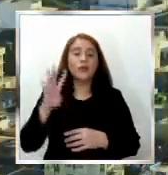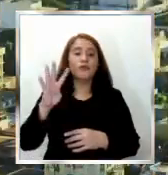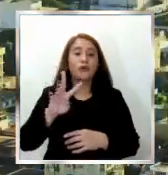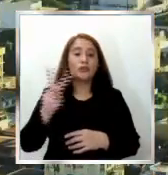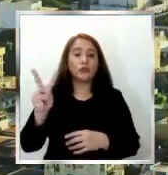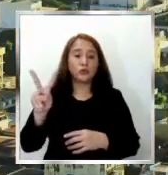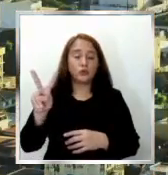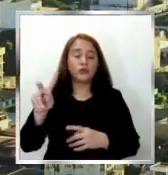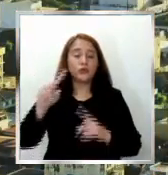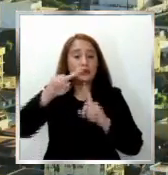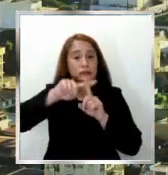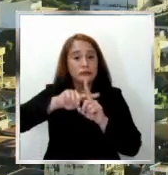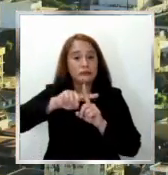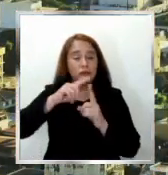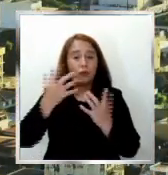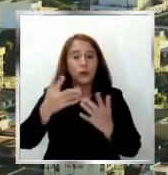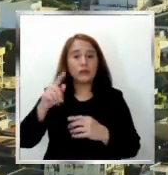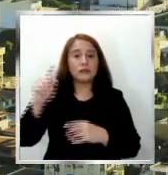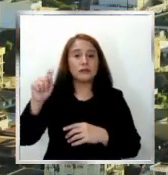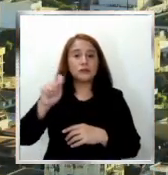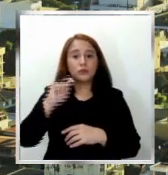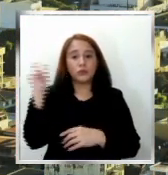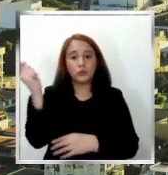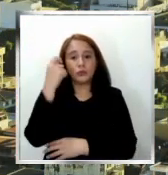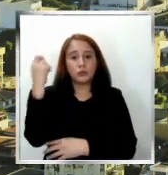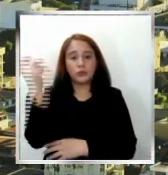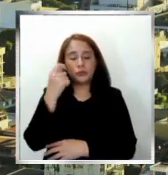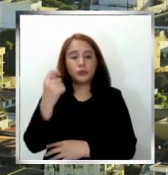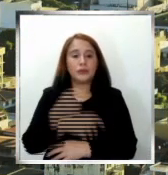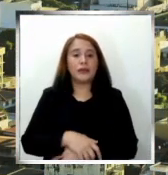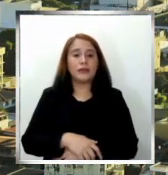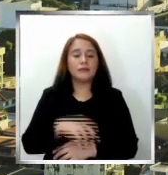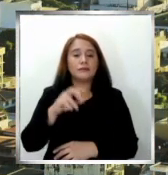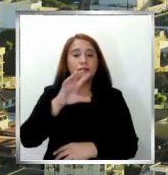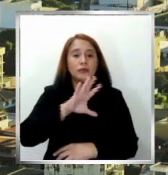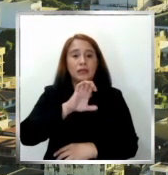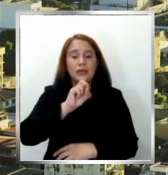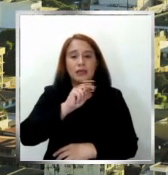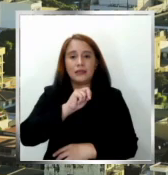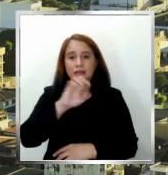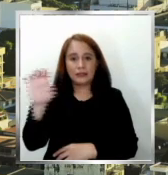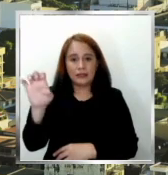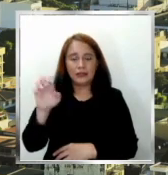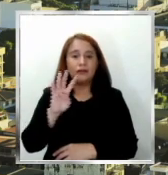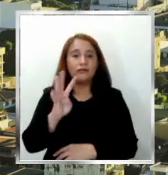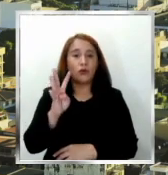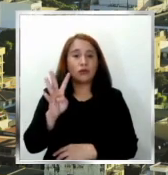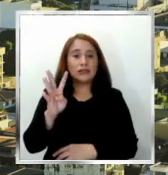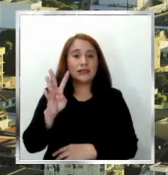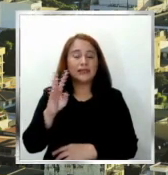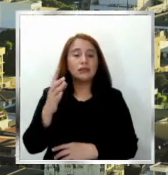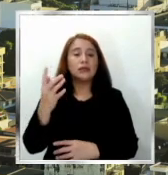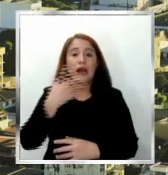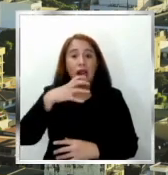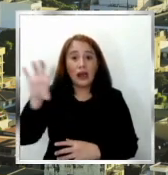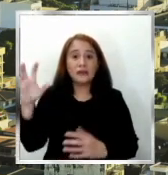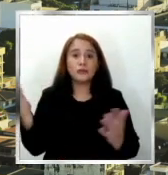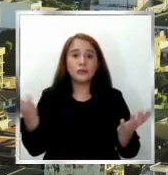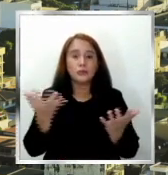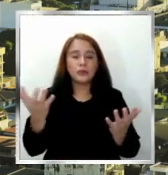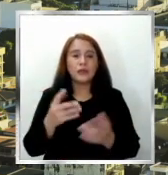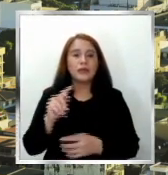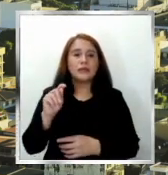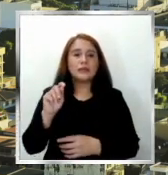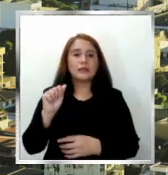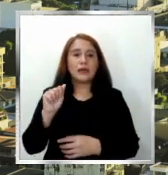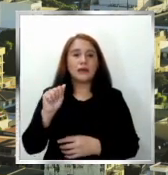po sa Tuguegarao City, Cagayan at Cabanatuan, Nueva Ecija. 40 degrees Celsius na init factor ang inaasahan sa Tagbilaran dyan sa Bohol